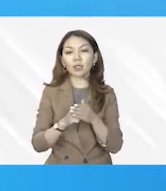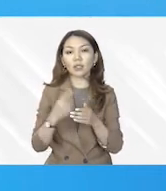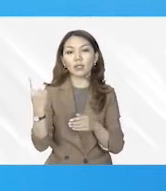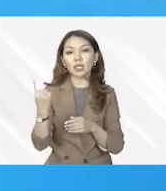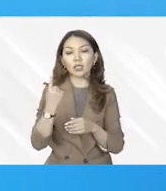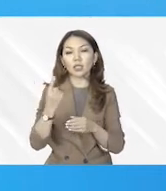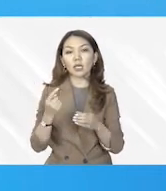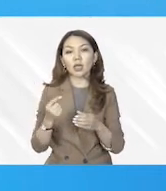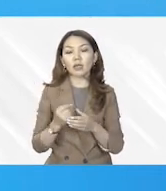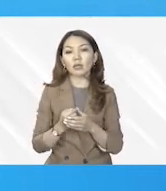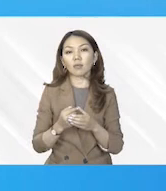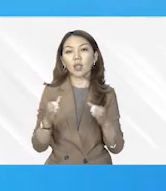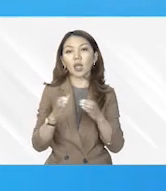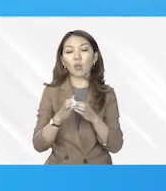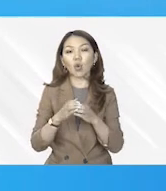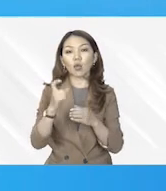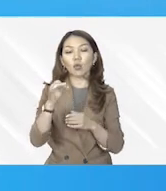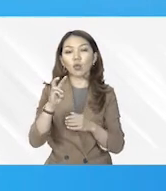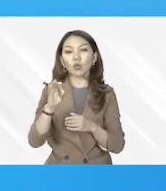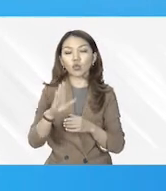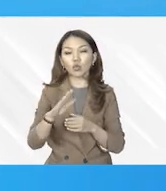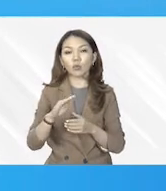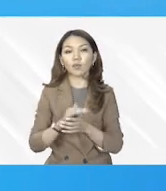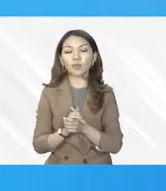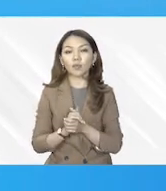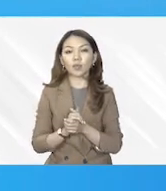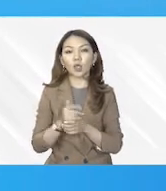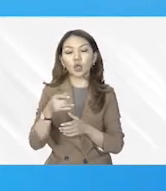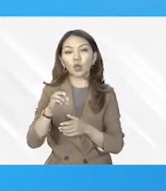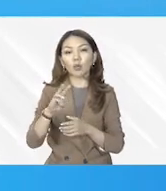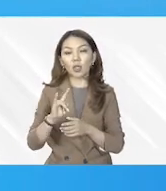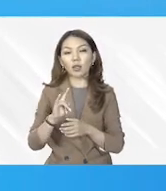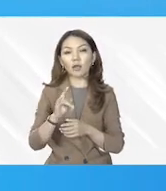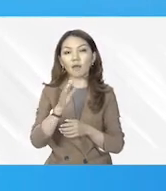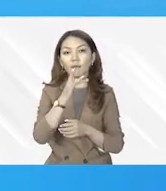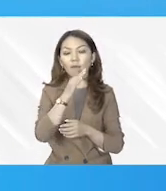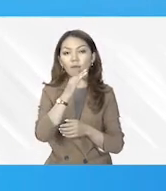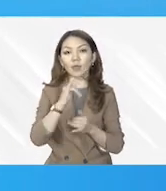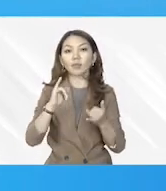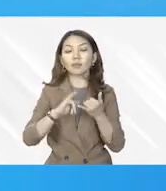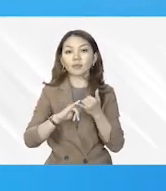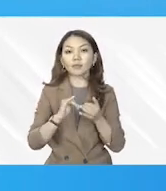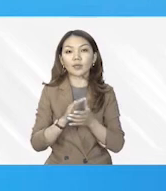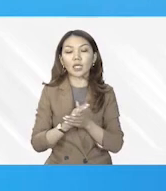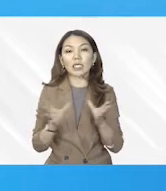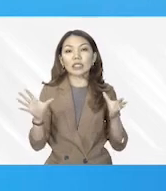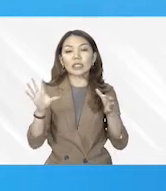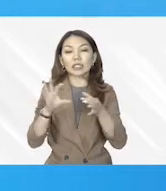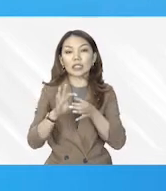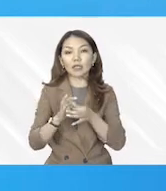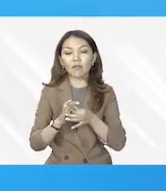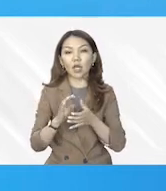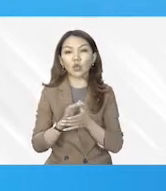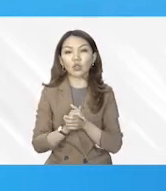хромосом. Развивающиеся затем из них гаметы при половом размножении сливаются, и двойной